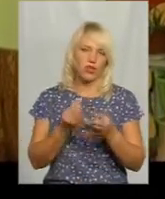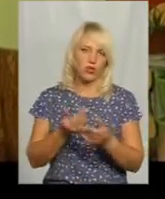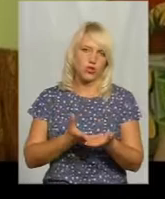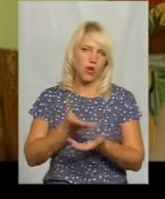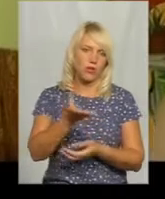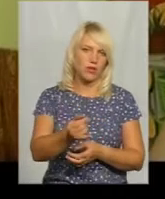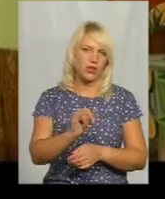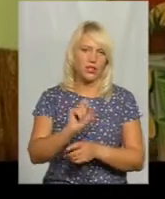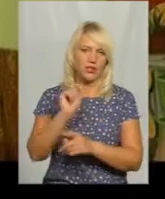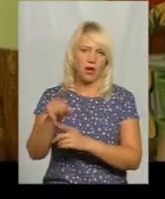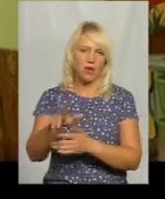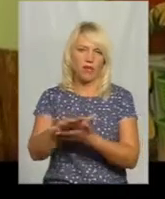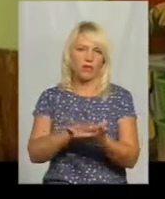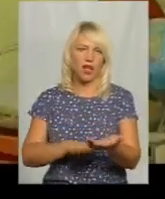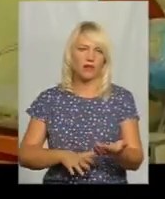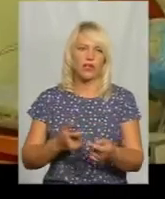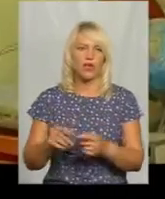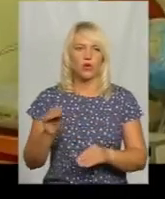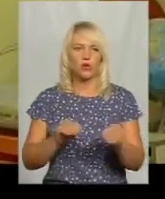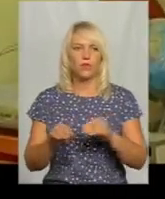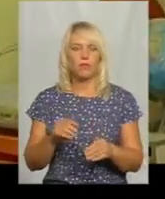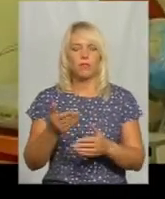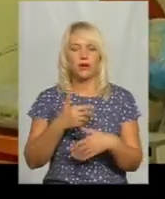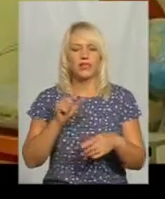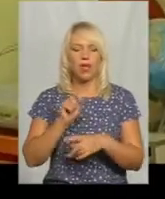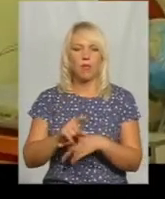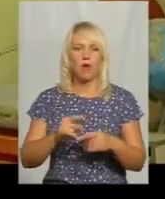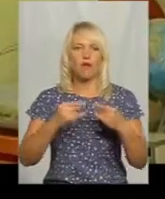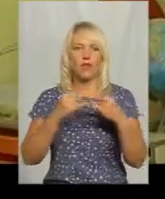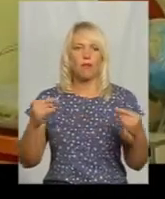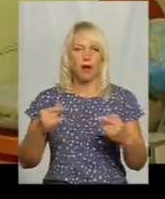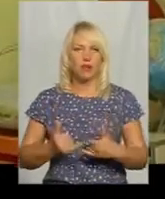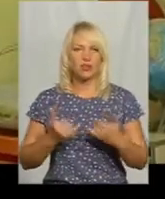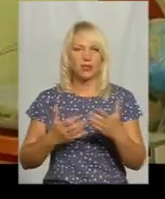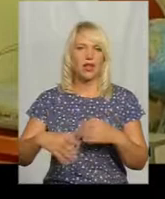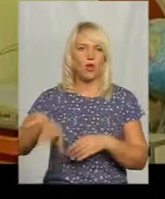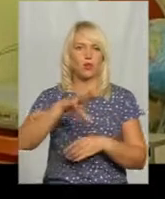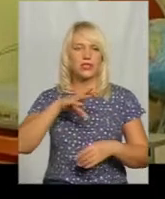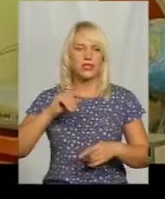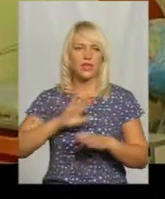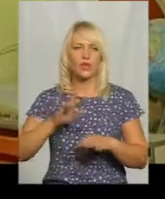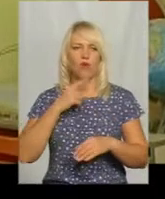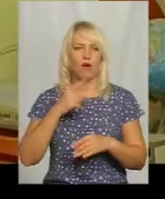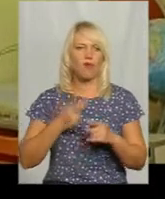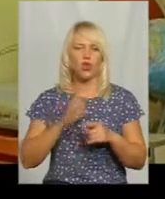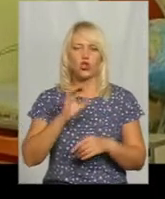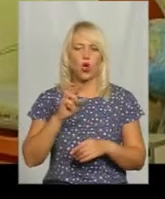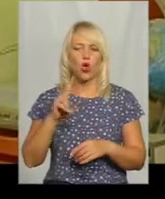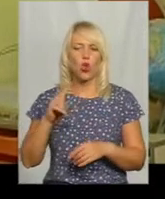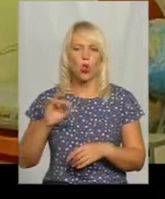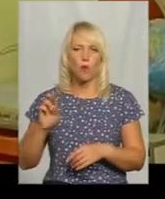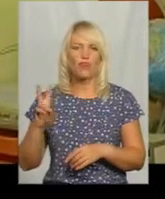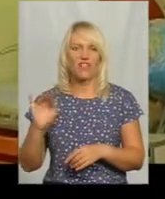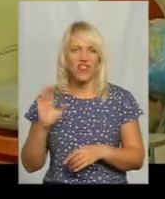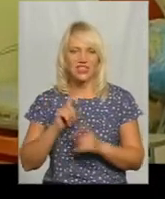оплатили і замовили далі комплектування. Ми замовили парти на всі. Це я не кажу, що тільки в Солобковецьку школу пішло, це пішло